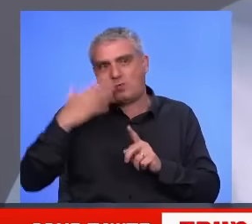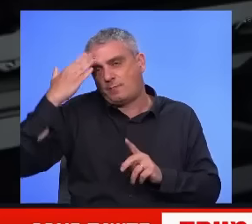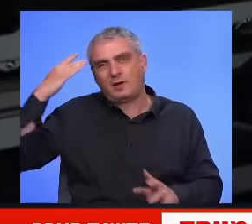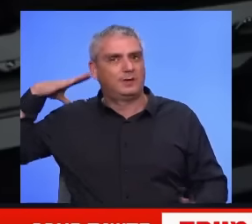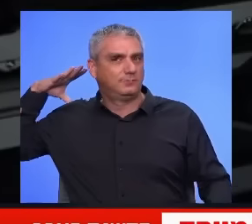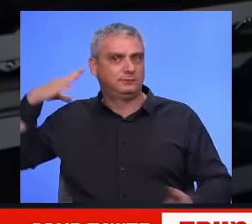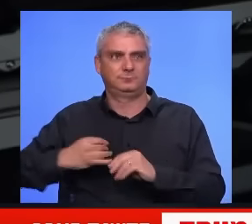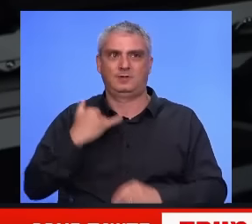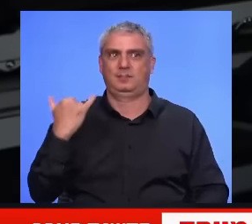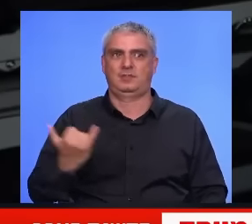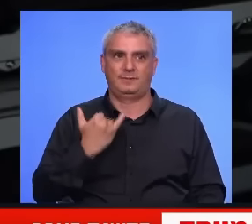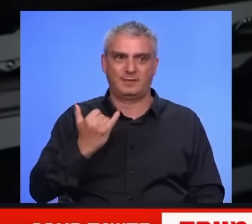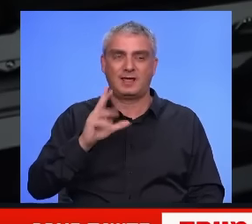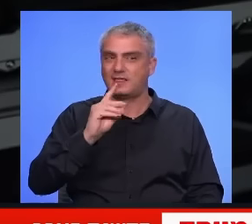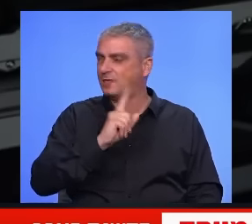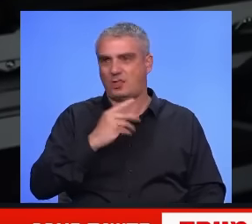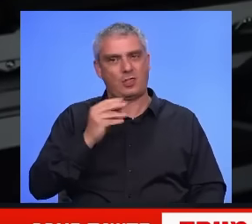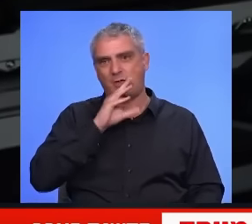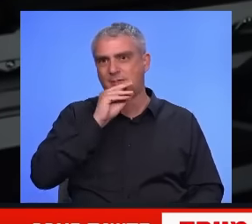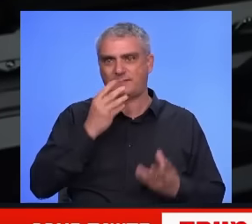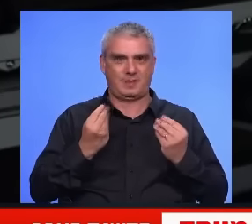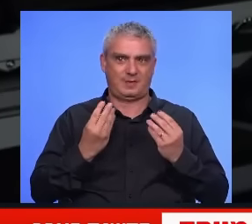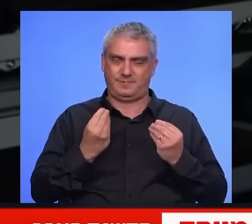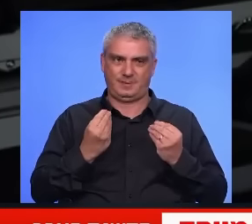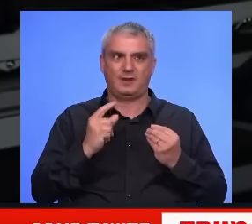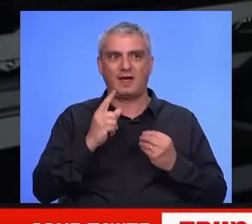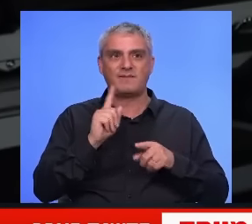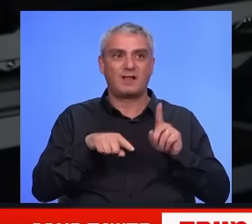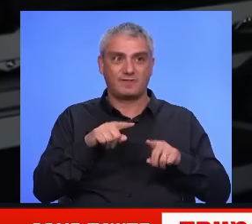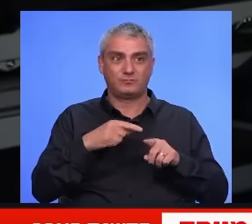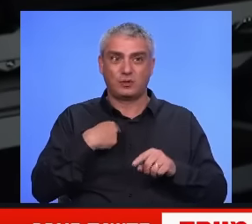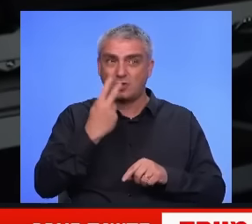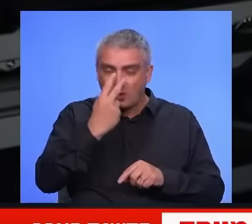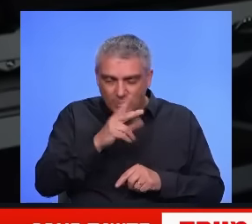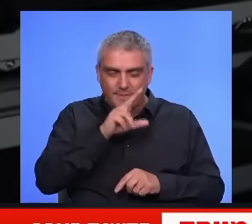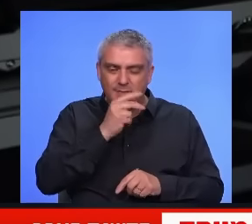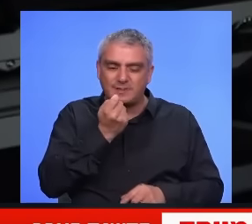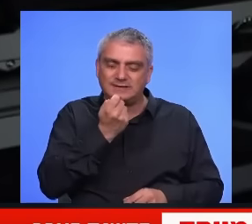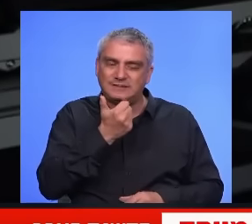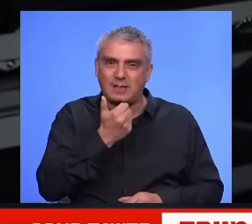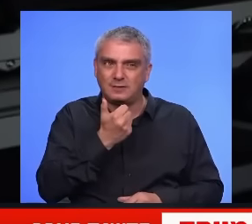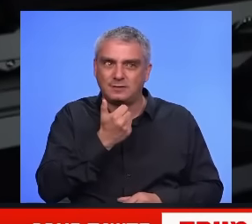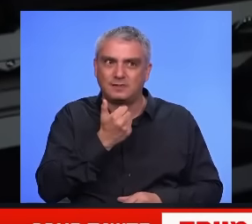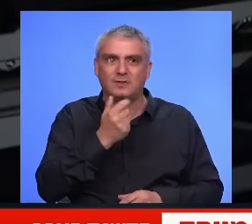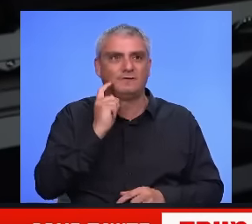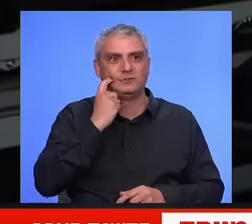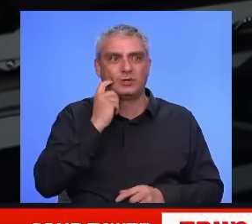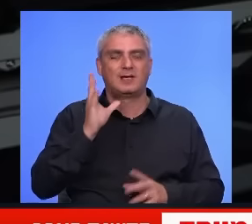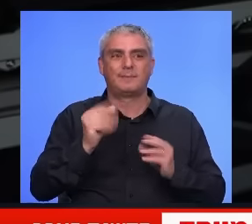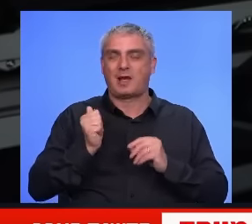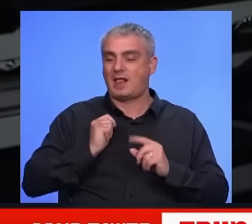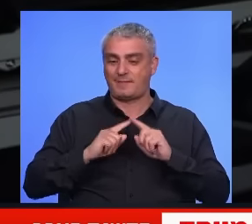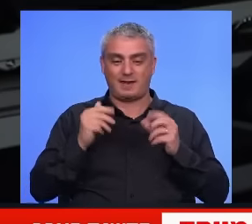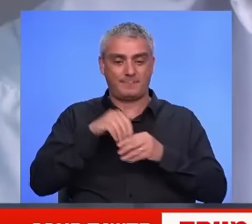ומתמיד. דניאל הוא לא דברן גדול, אבל לרגעים בהם אני רואה אותו מדבר קצת וצוחק עם חיילים